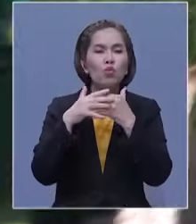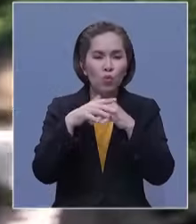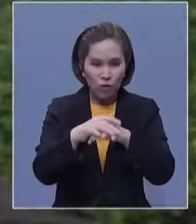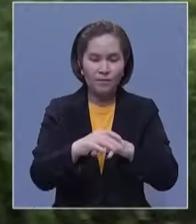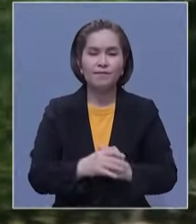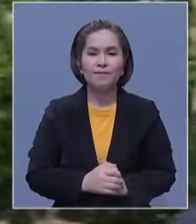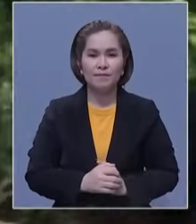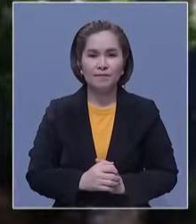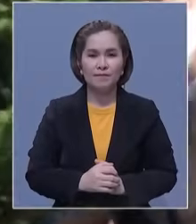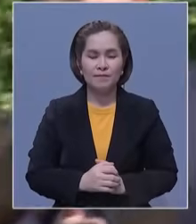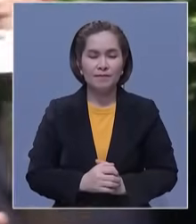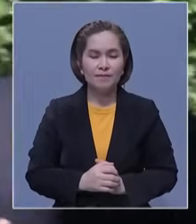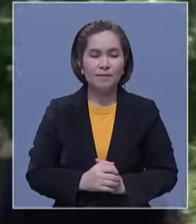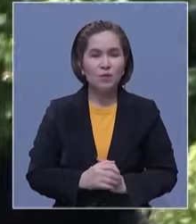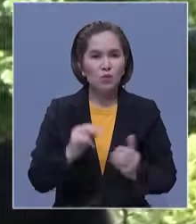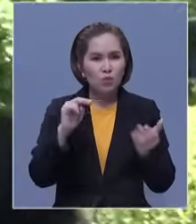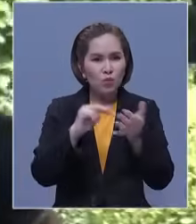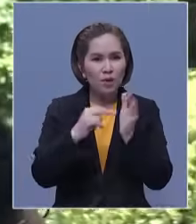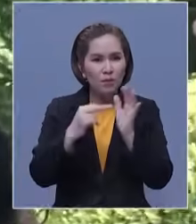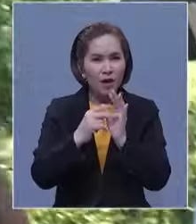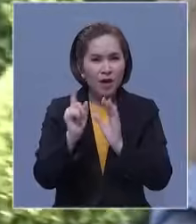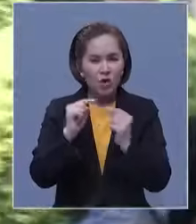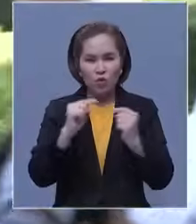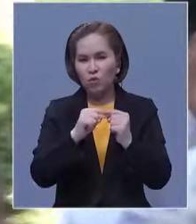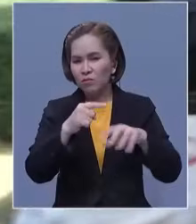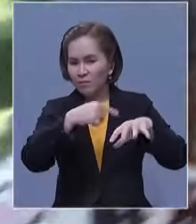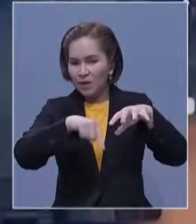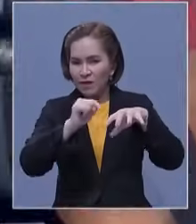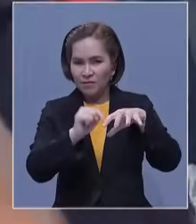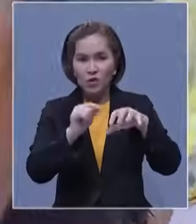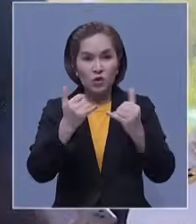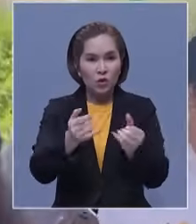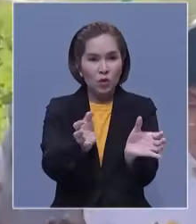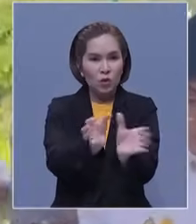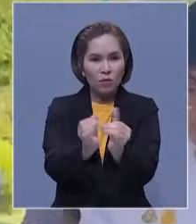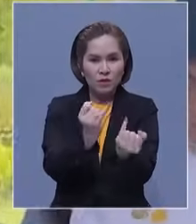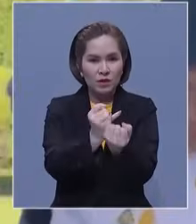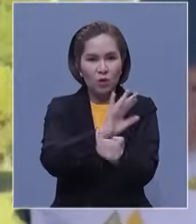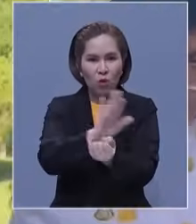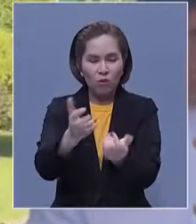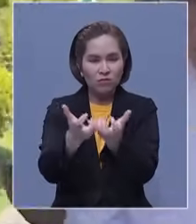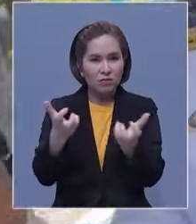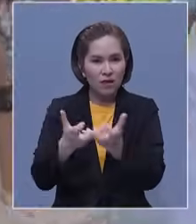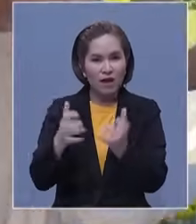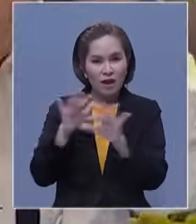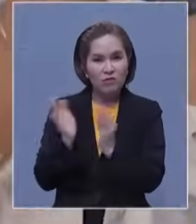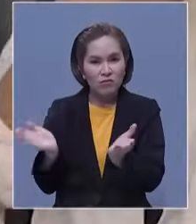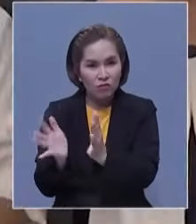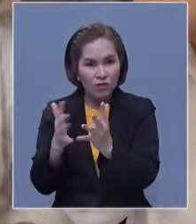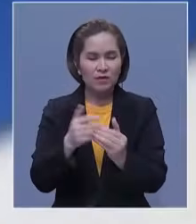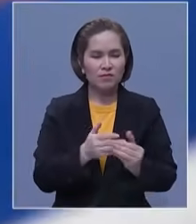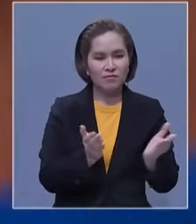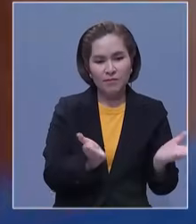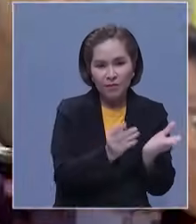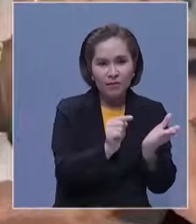างคุณเอกนัทนั่นแปลว่าภายในพรรคกำลังแบ่งก๊กแบ่งพวกไหมคือไม่สนับสนุนให้คุณพีร